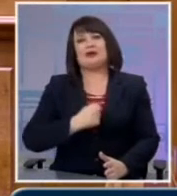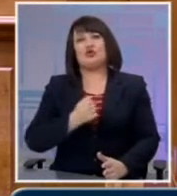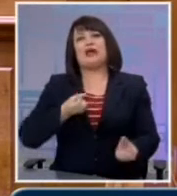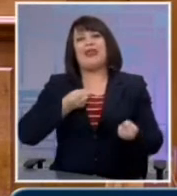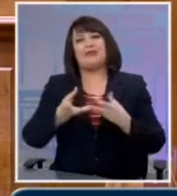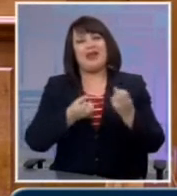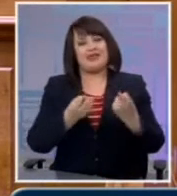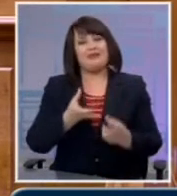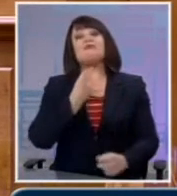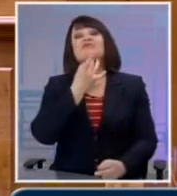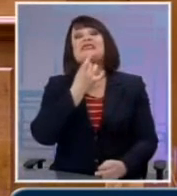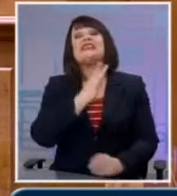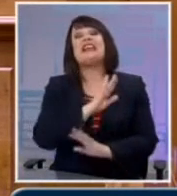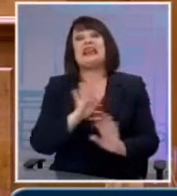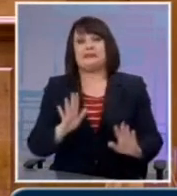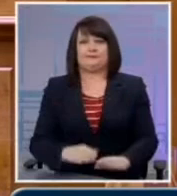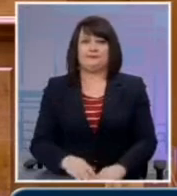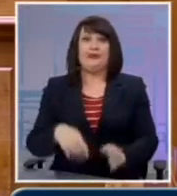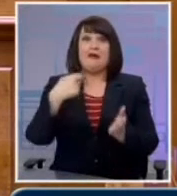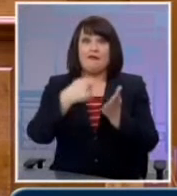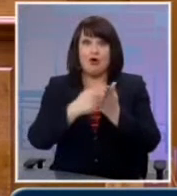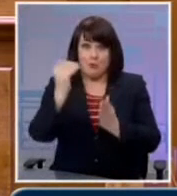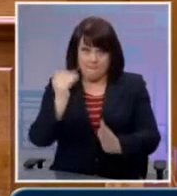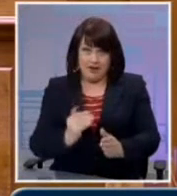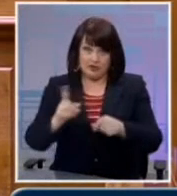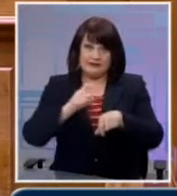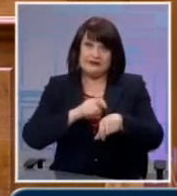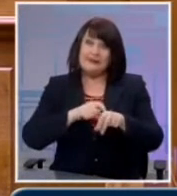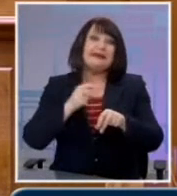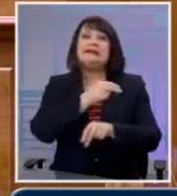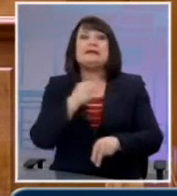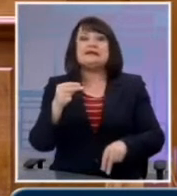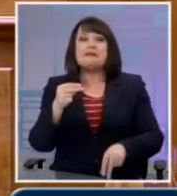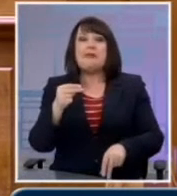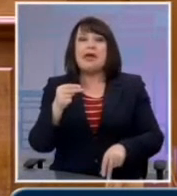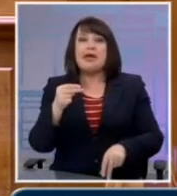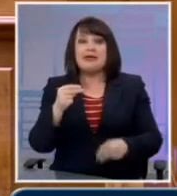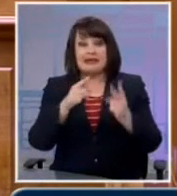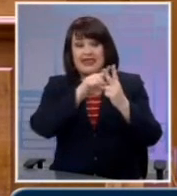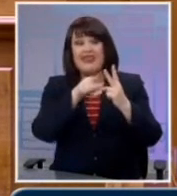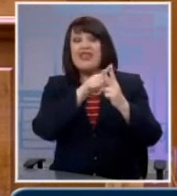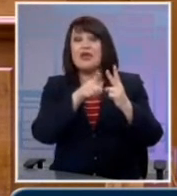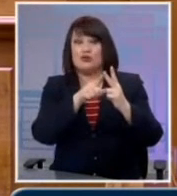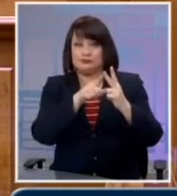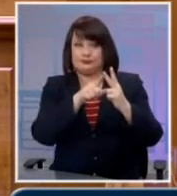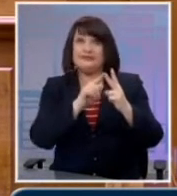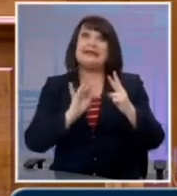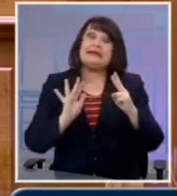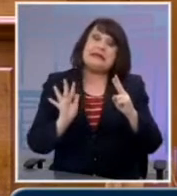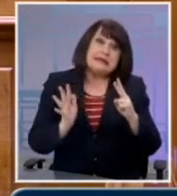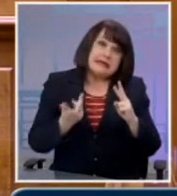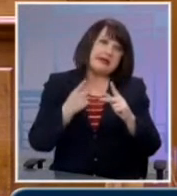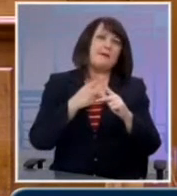αμήλικτη. Μείωση της φορολογίας σήμερα συνεπάγεται ένα από τα ακόλουθα δύο πράγματα. Είτε